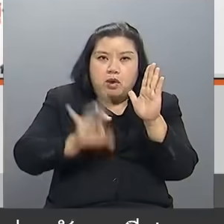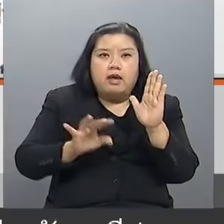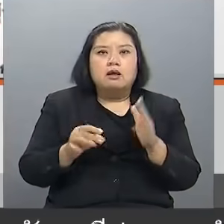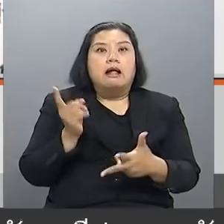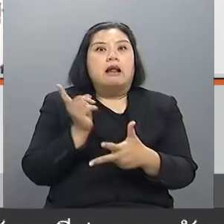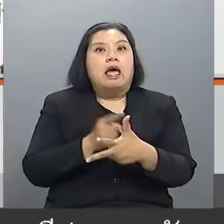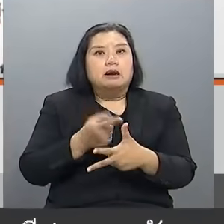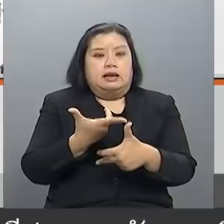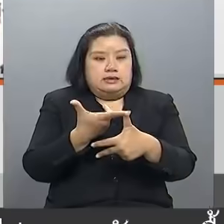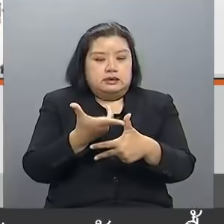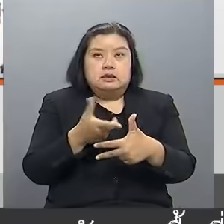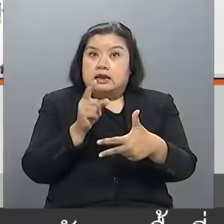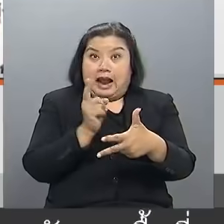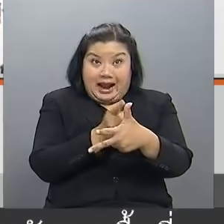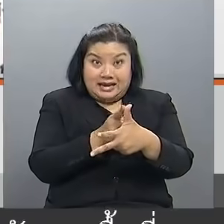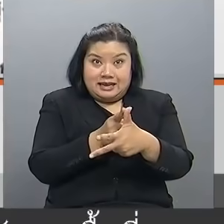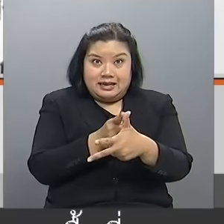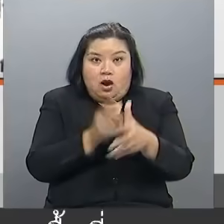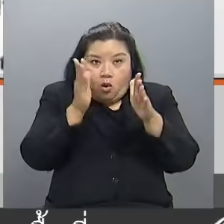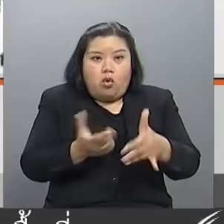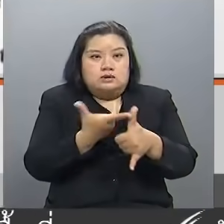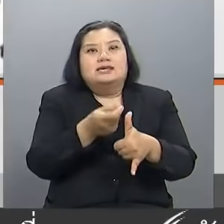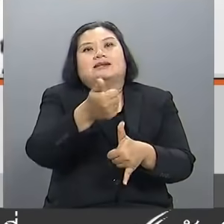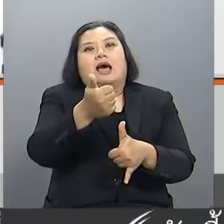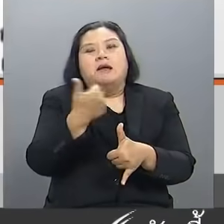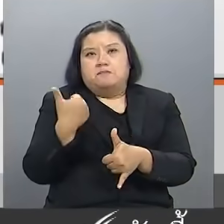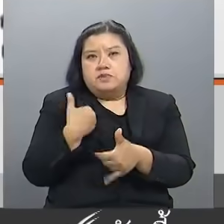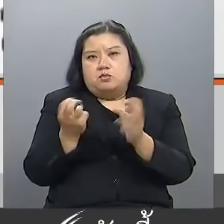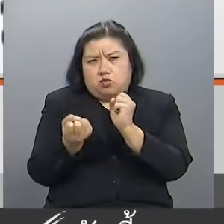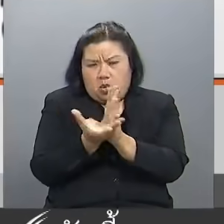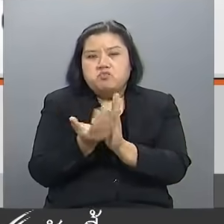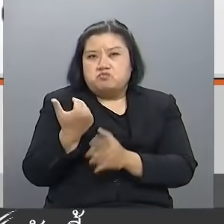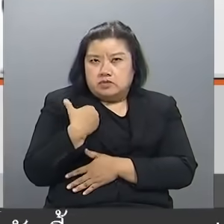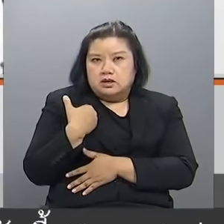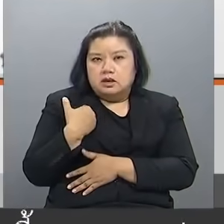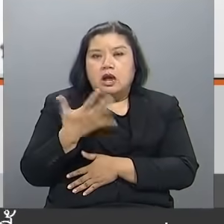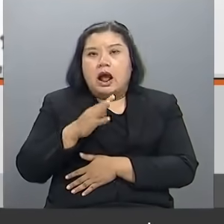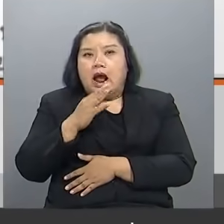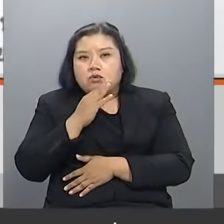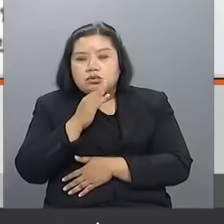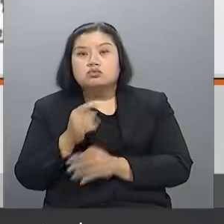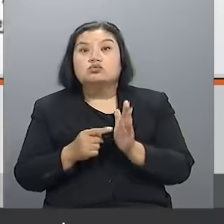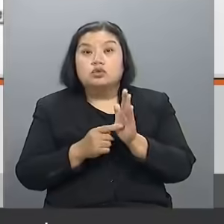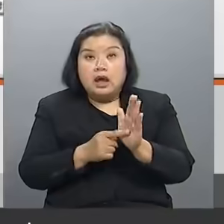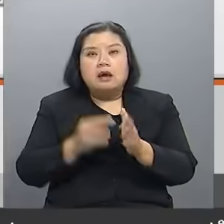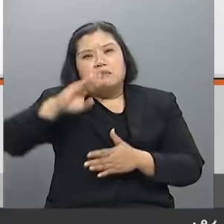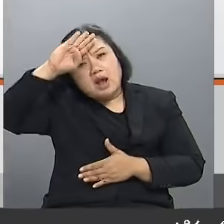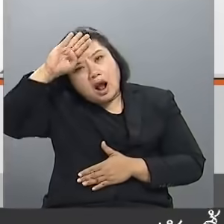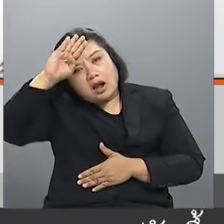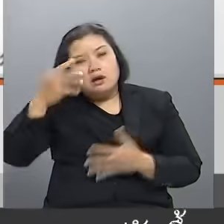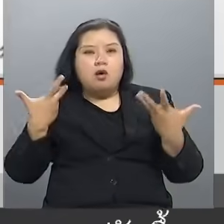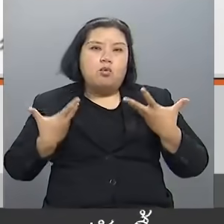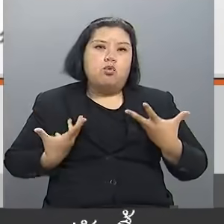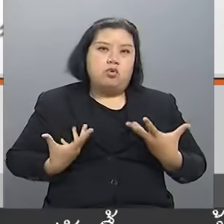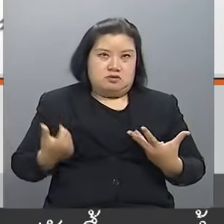มนุษย์อาการข้างเคียงหลังฉีดพบได้บ่อยกว่าวัคซีนที่ทำโดยชนิดเก่าเช่นมีไข้ปวดเมื่อยและ